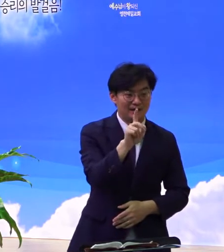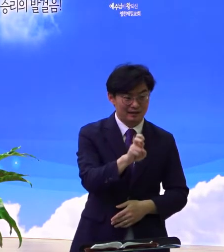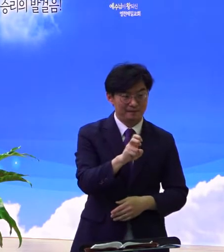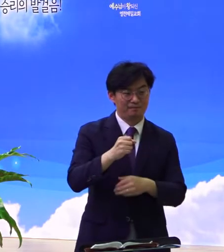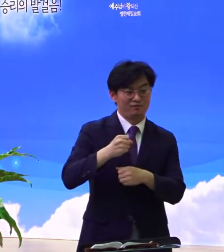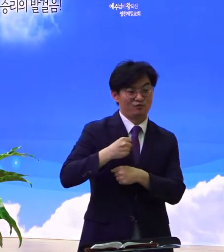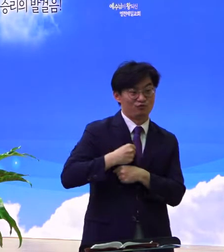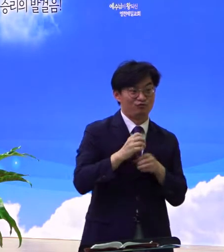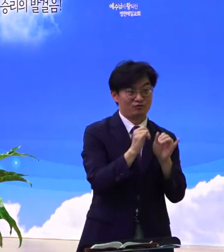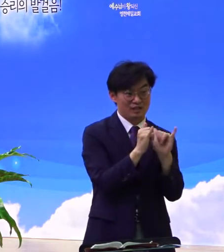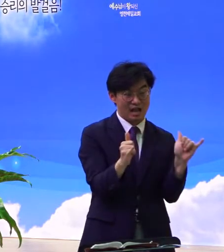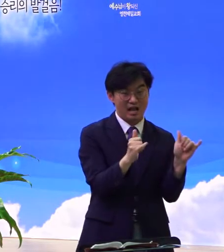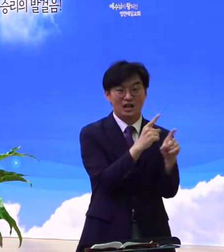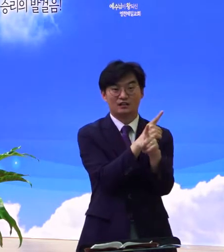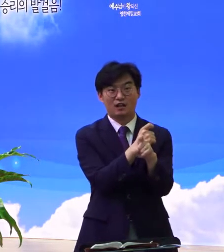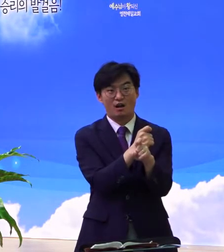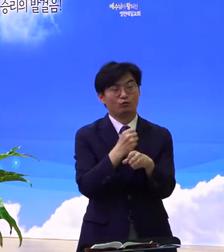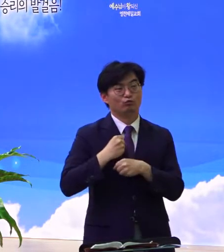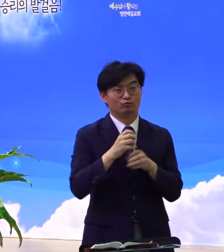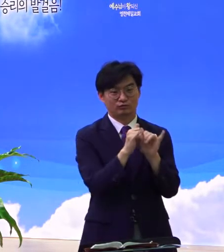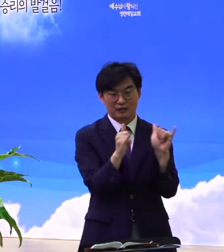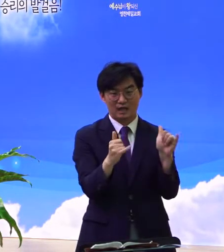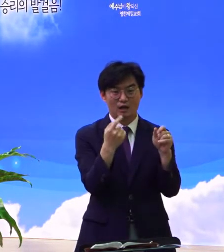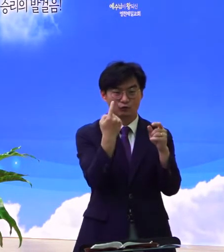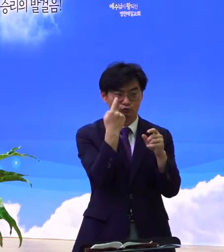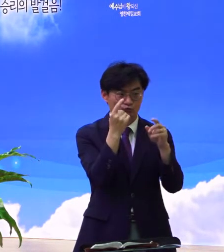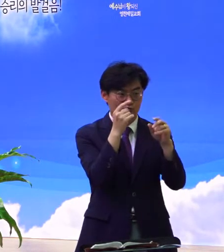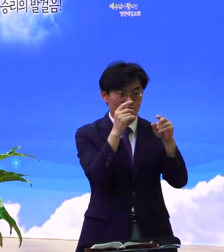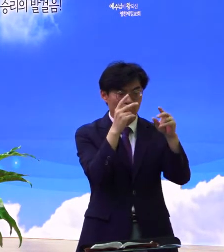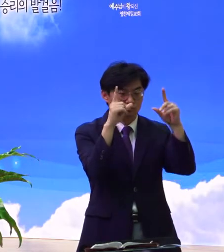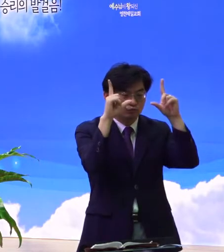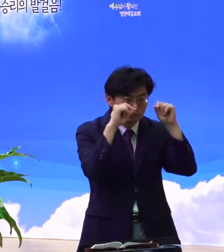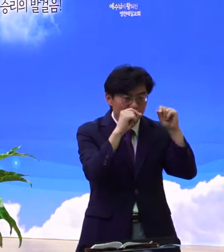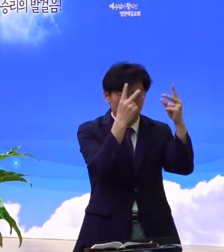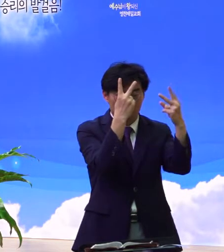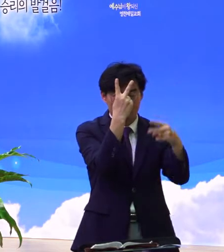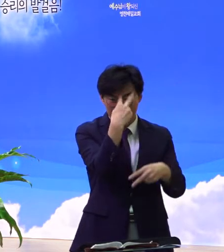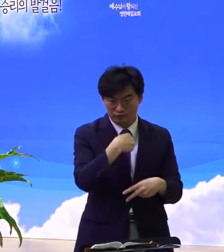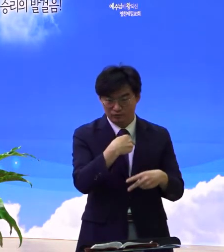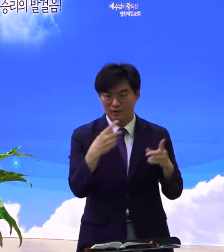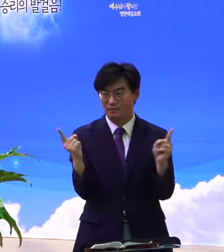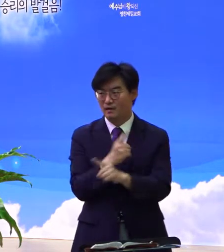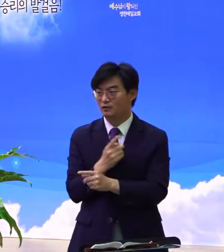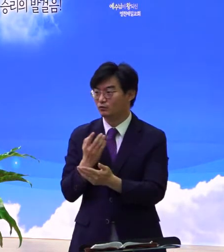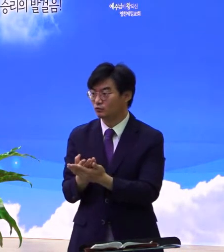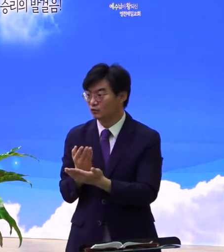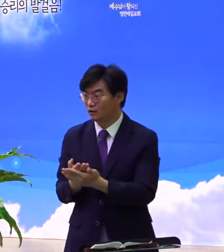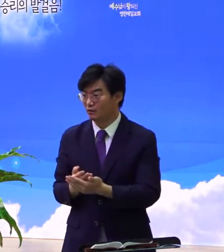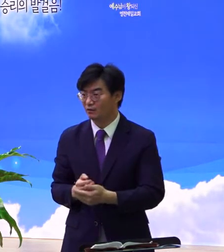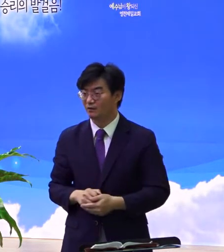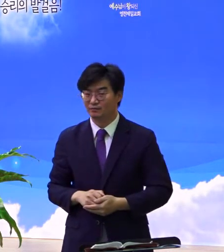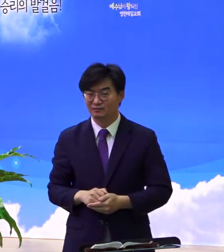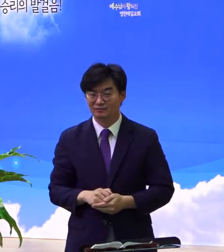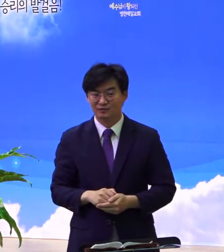기도했습니다. 하나님께서 이 기도를 들으셔서 아람 군대 군사들의 눈이 다 어두워졌습니다. 앞을 못 보게 됐습니다.